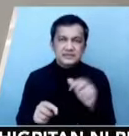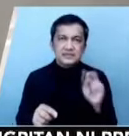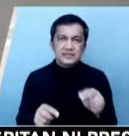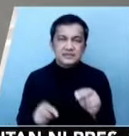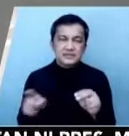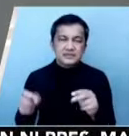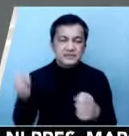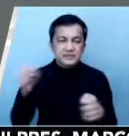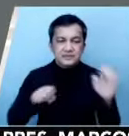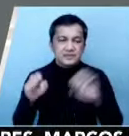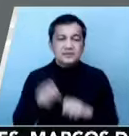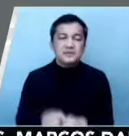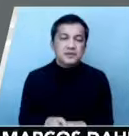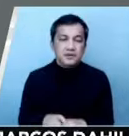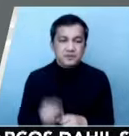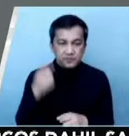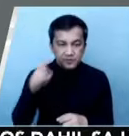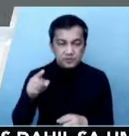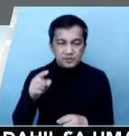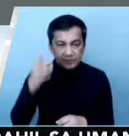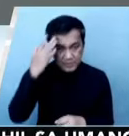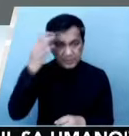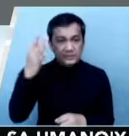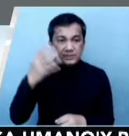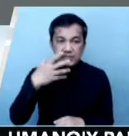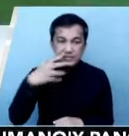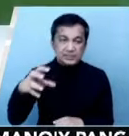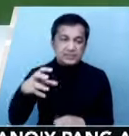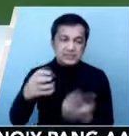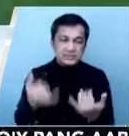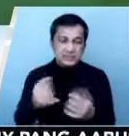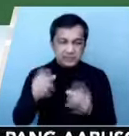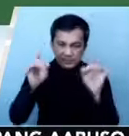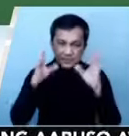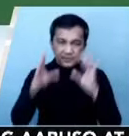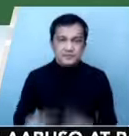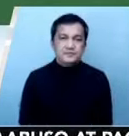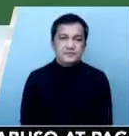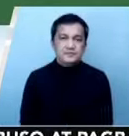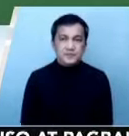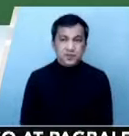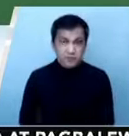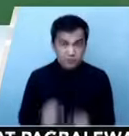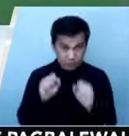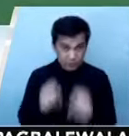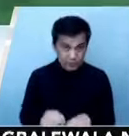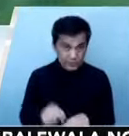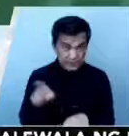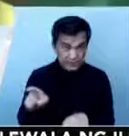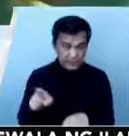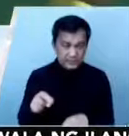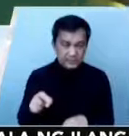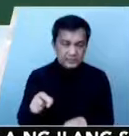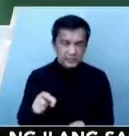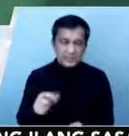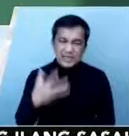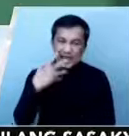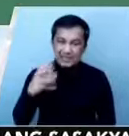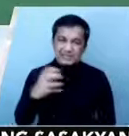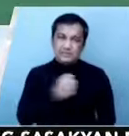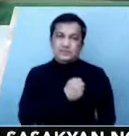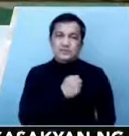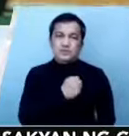eksperimento para malamang ang init ngayon ay delikado at maaari ngang maka-heatstroke ayon sa